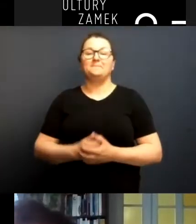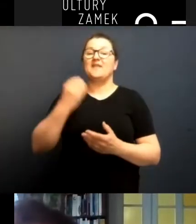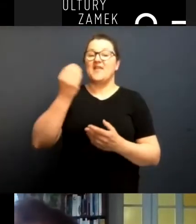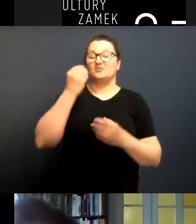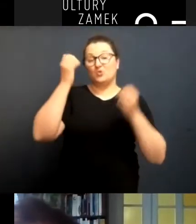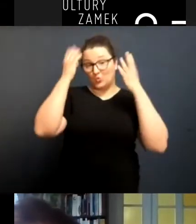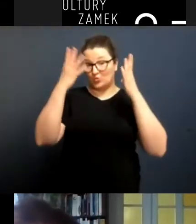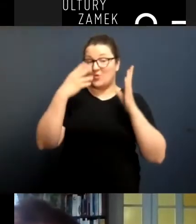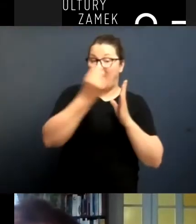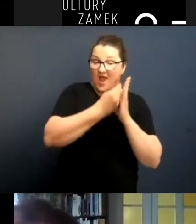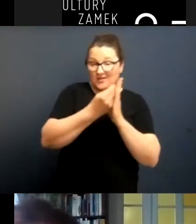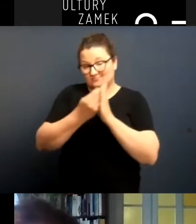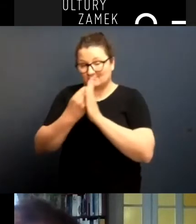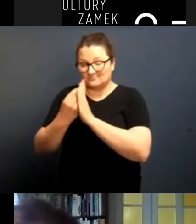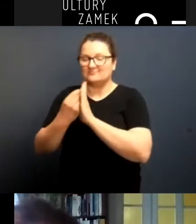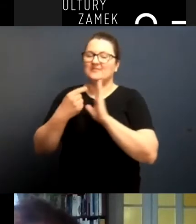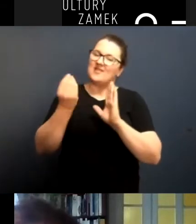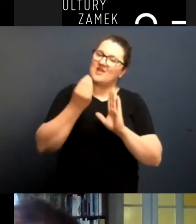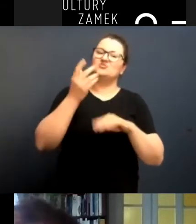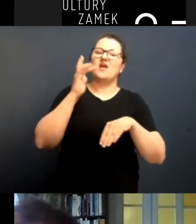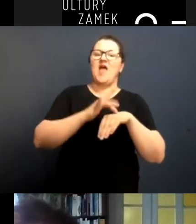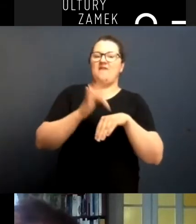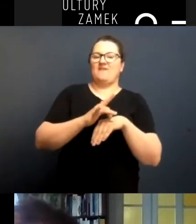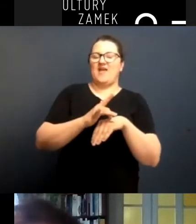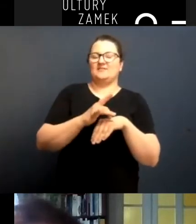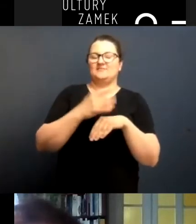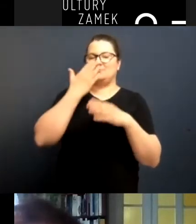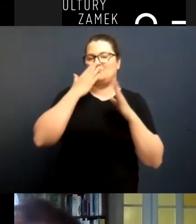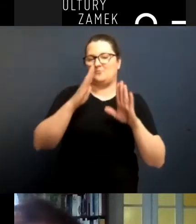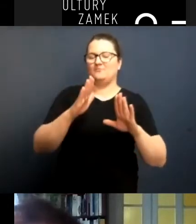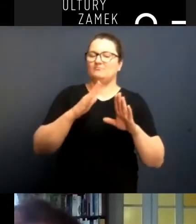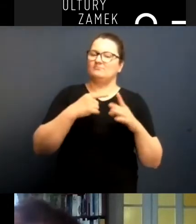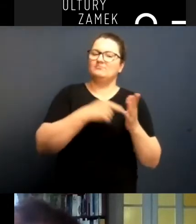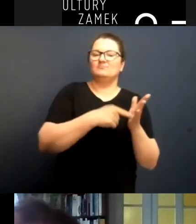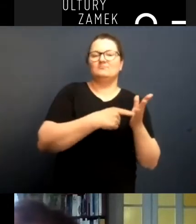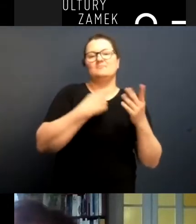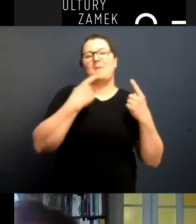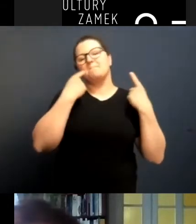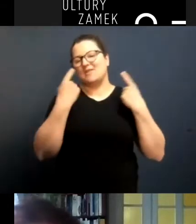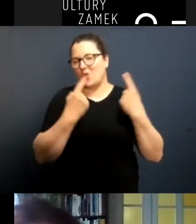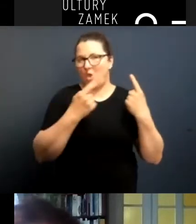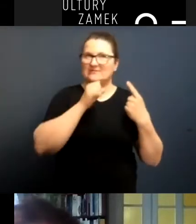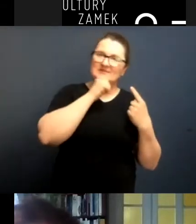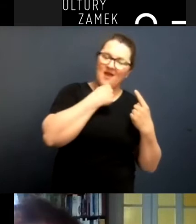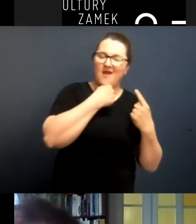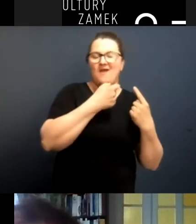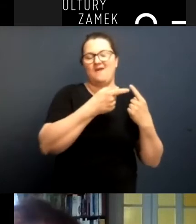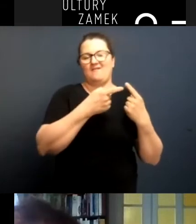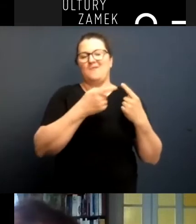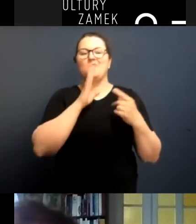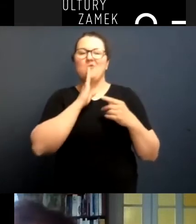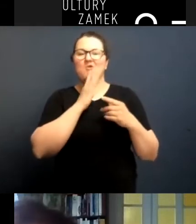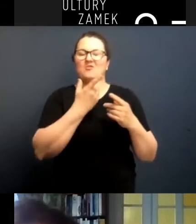jeżeli jesteśmy przy kulturze obrazkowej, jeszcze jeden efekt tego mitologizowania starości,